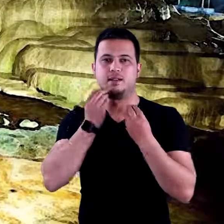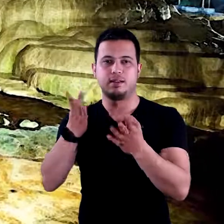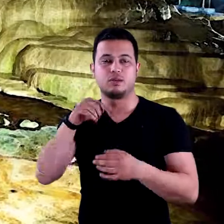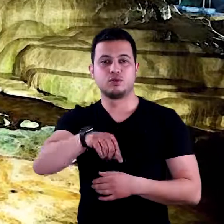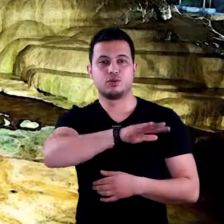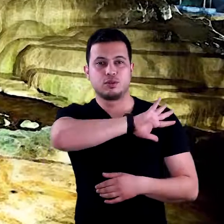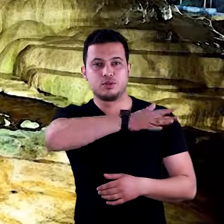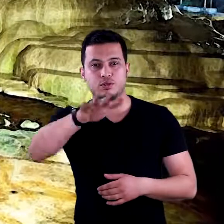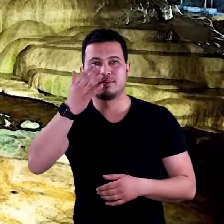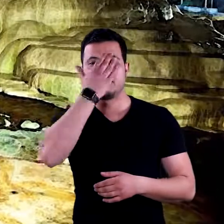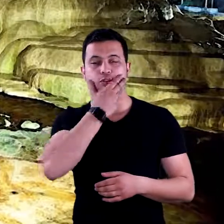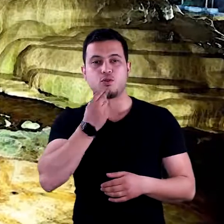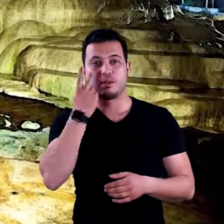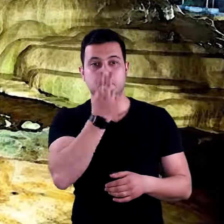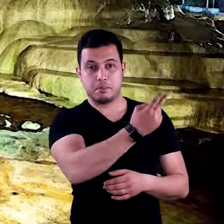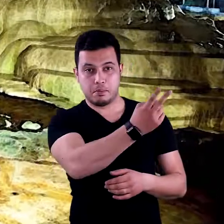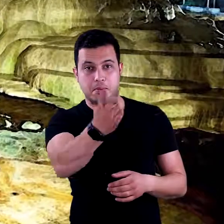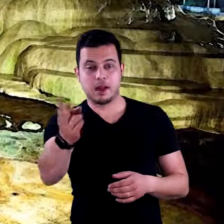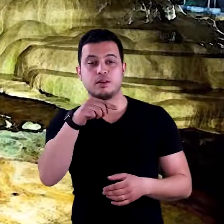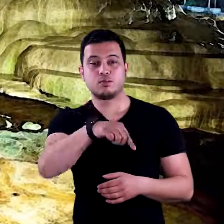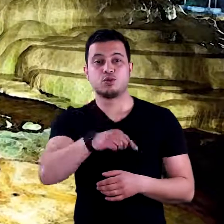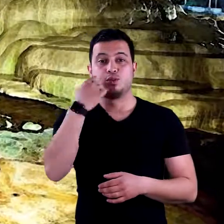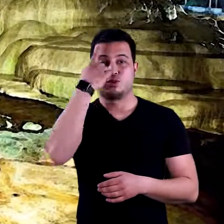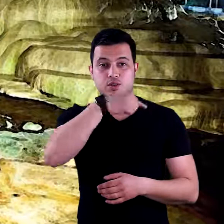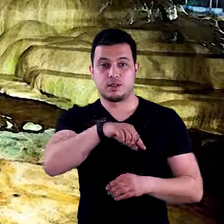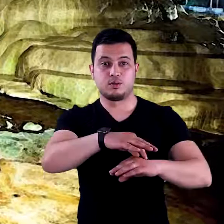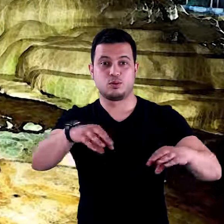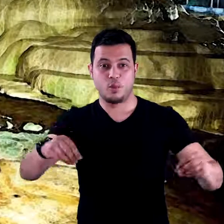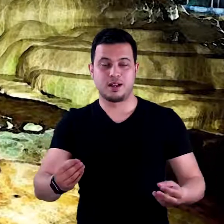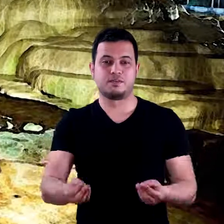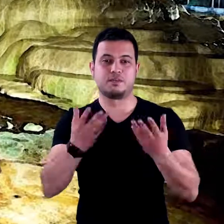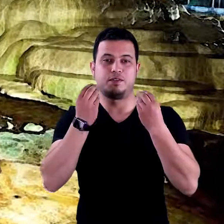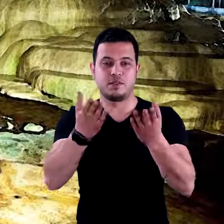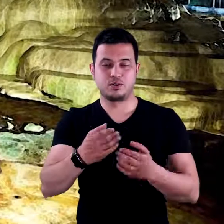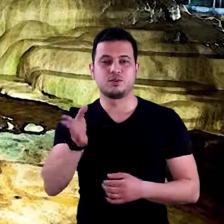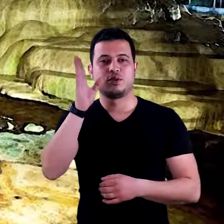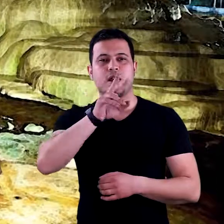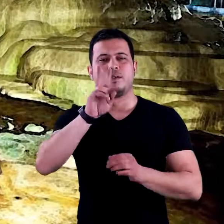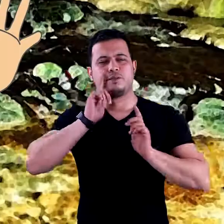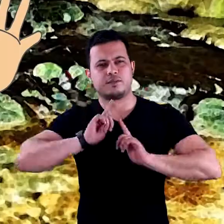şu güzelliğe. Hepsi onun sayesinde. Vurak, vurak, vurak.